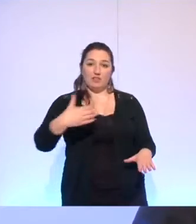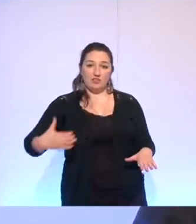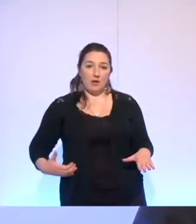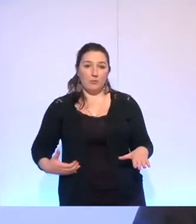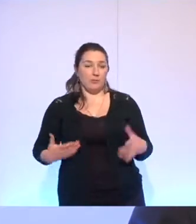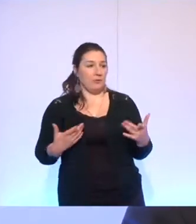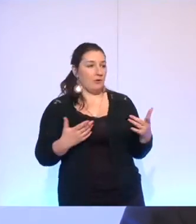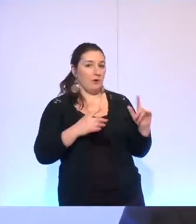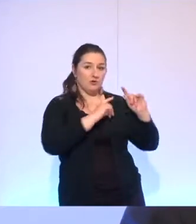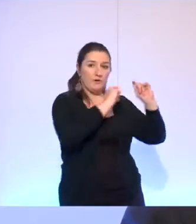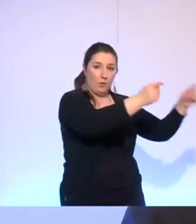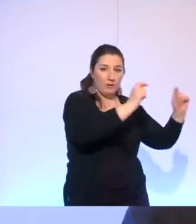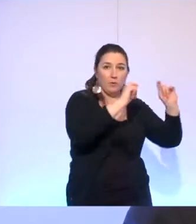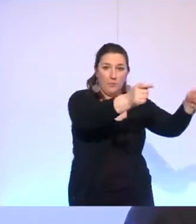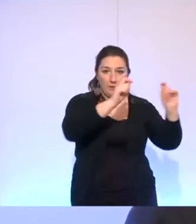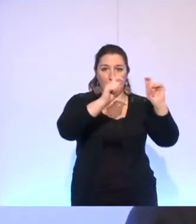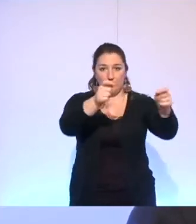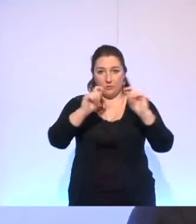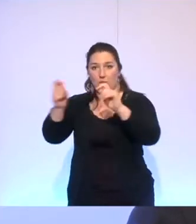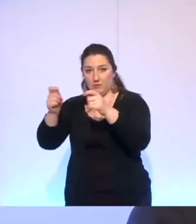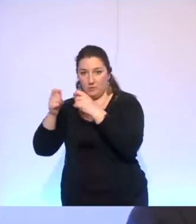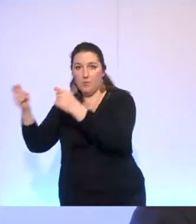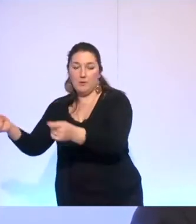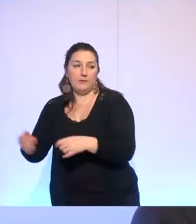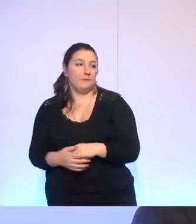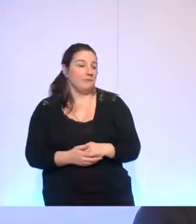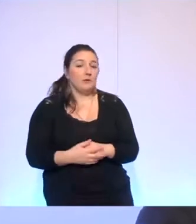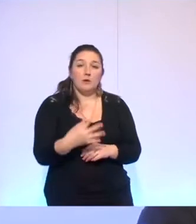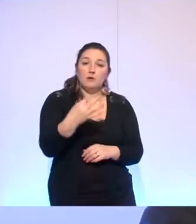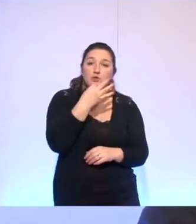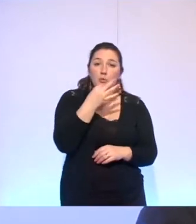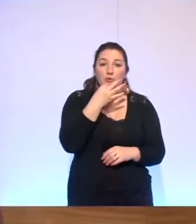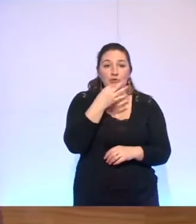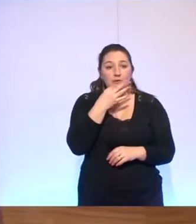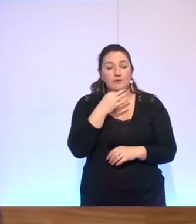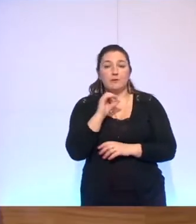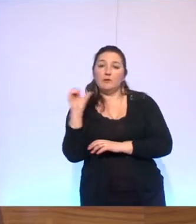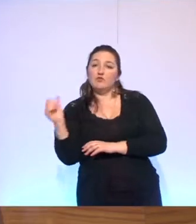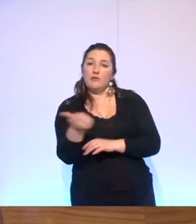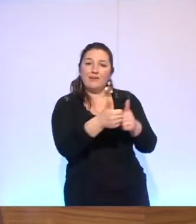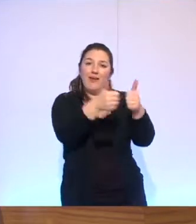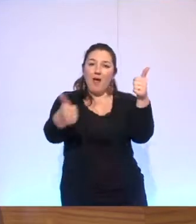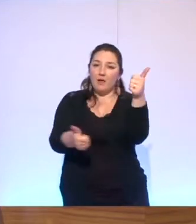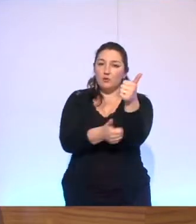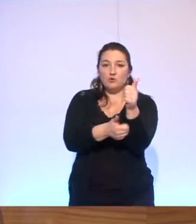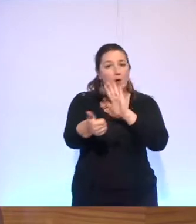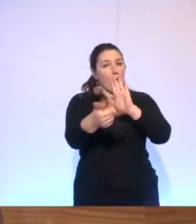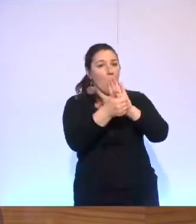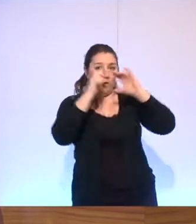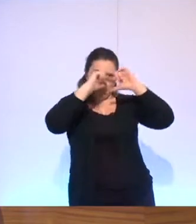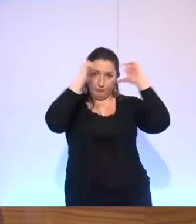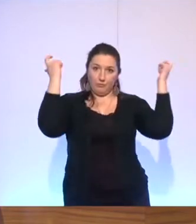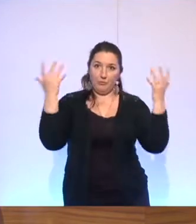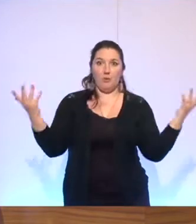peut-être citer le périmètre ou la thématique dont s'occuperont les adjoints. Il y aura